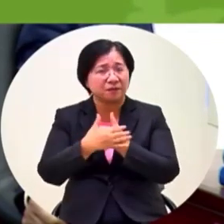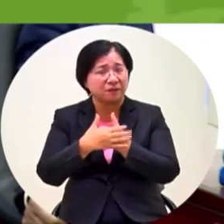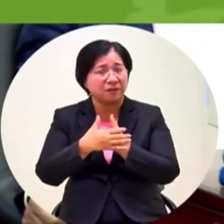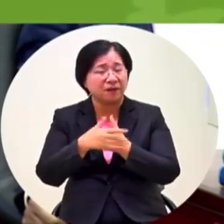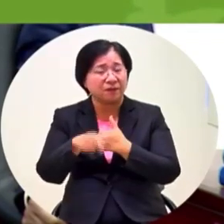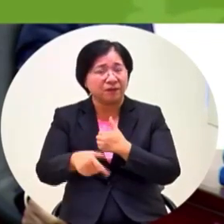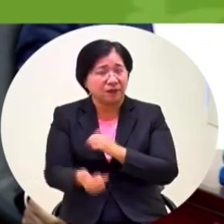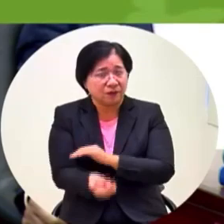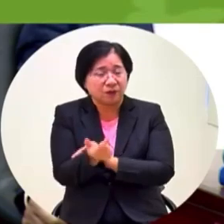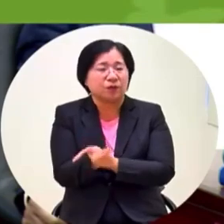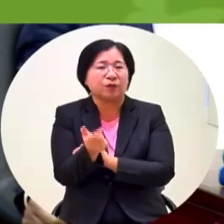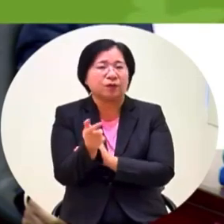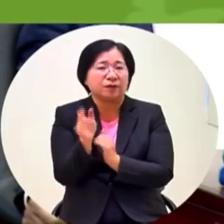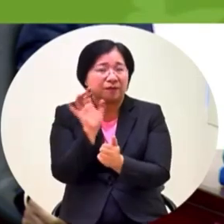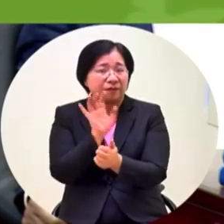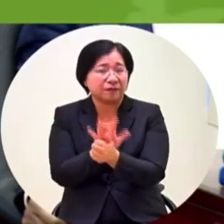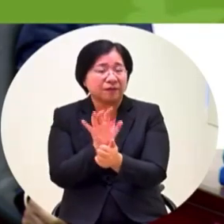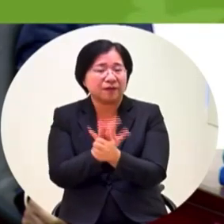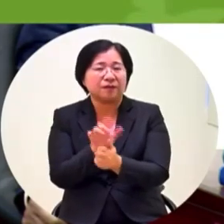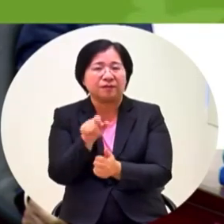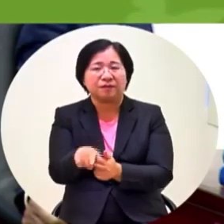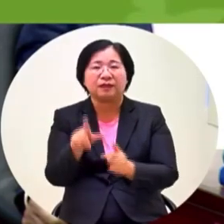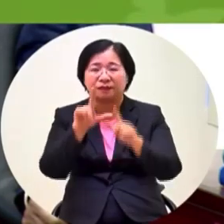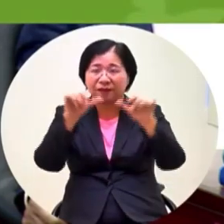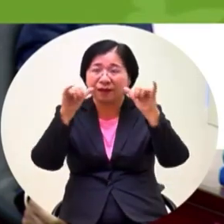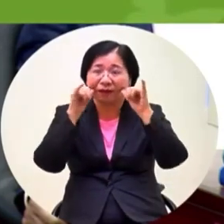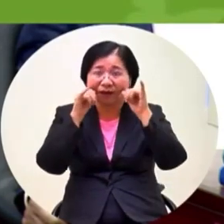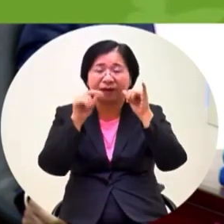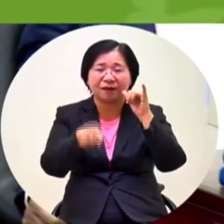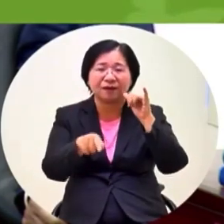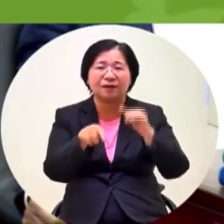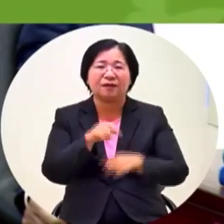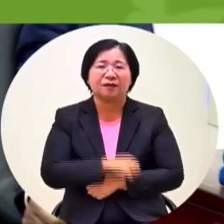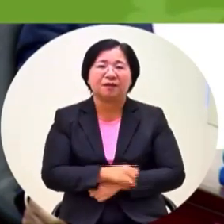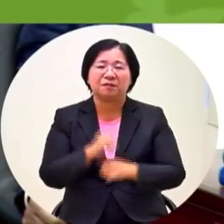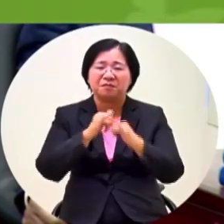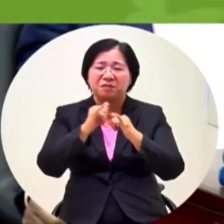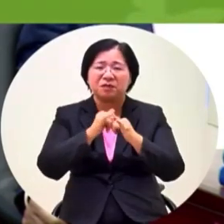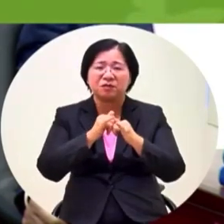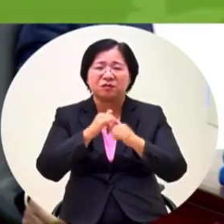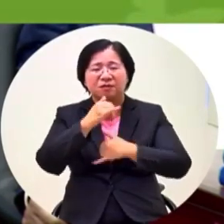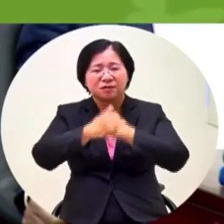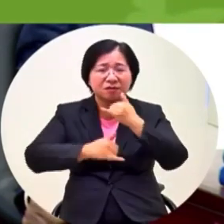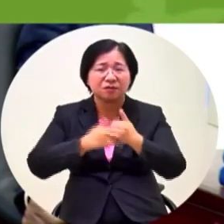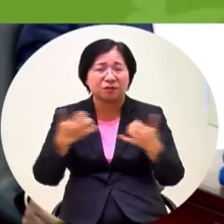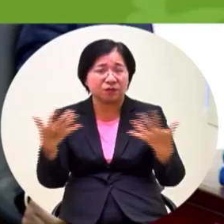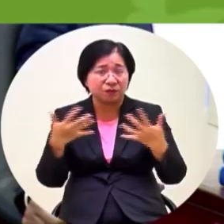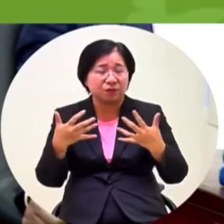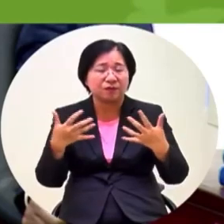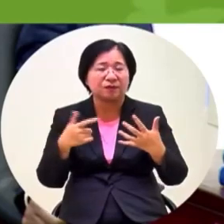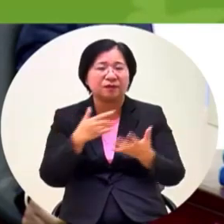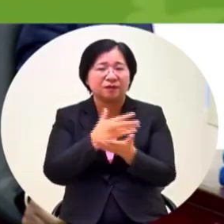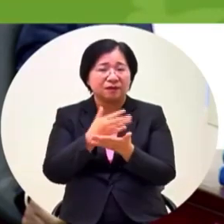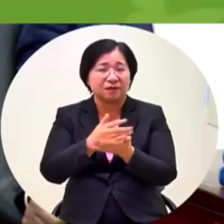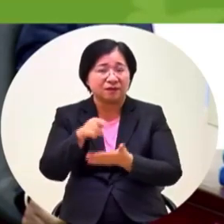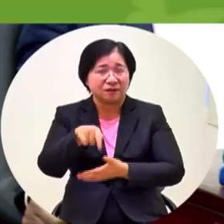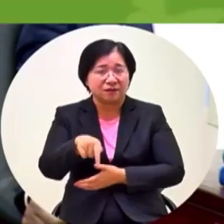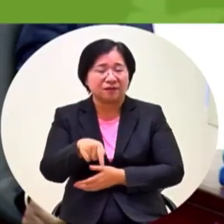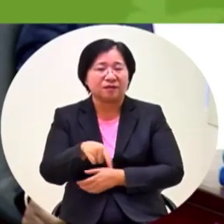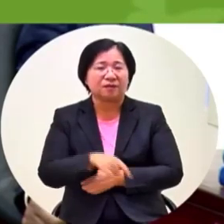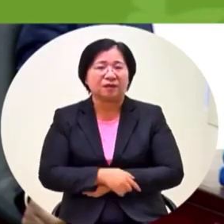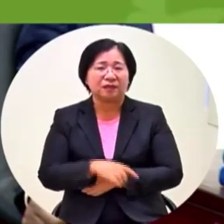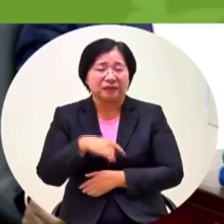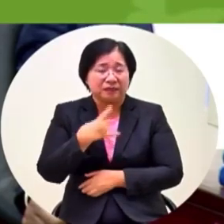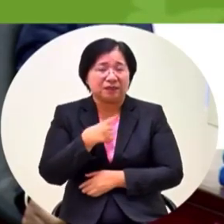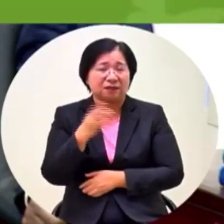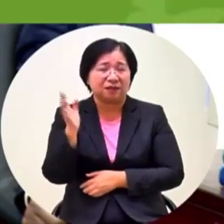快帮忙，我们大寮。他这为了这个民生问题，这个他们这个民生问题没有自来水，他